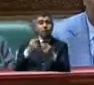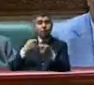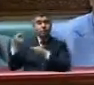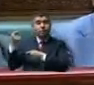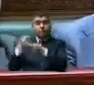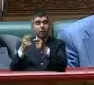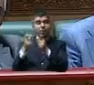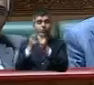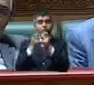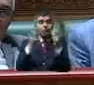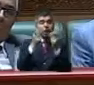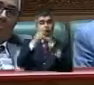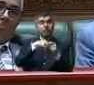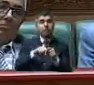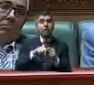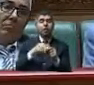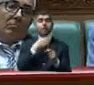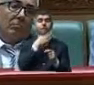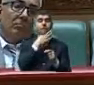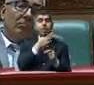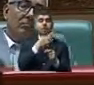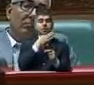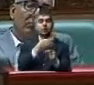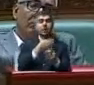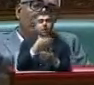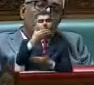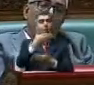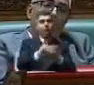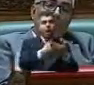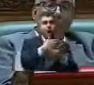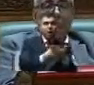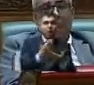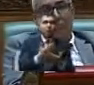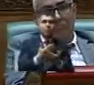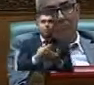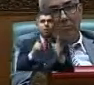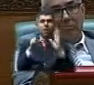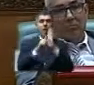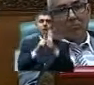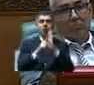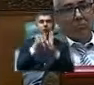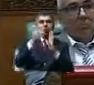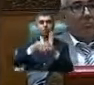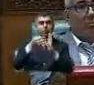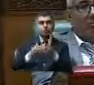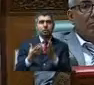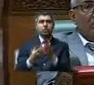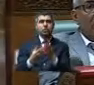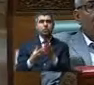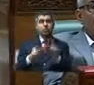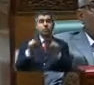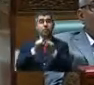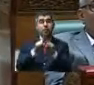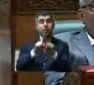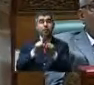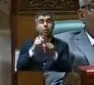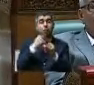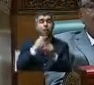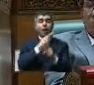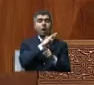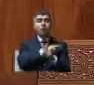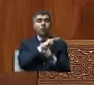الأعمال، ومنها تبسيط مجموعة من المساطر وإصدار قوانين مهمة مثل القانون المتعلق بمؤسسة